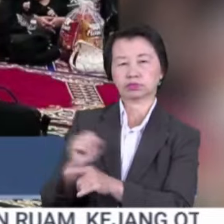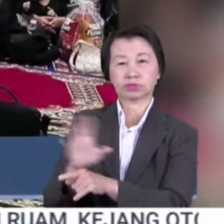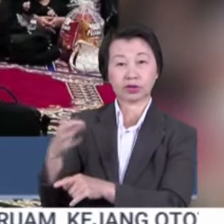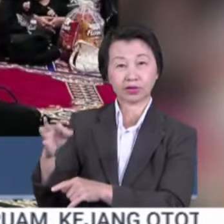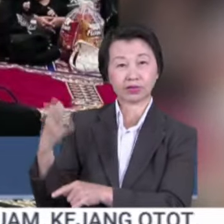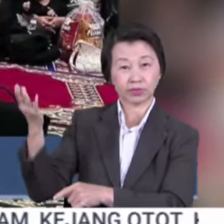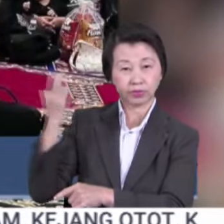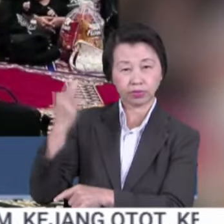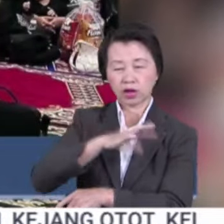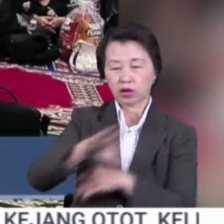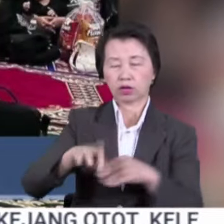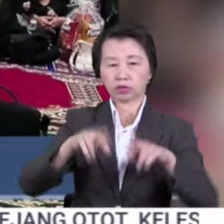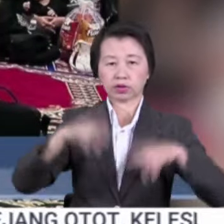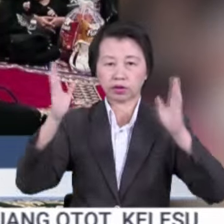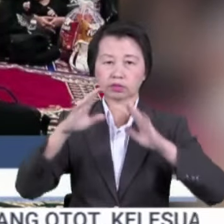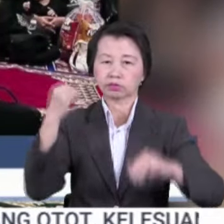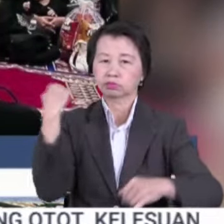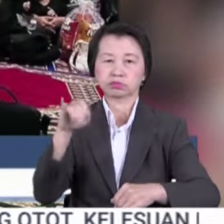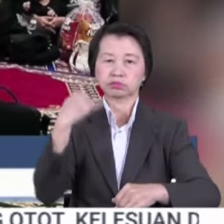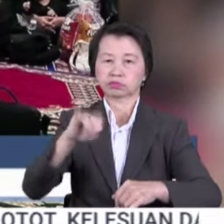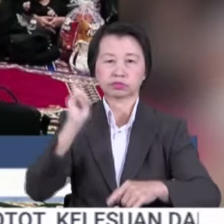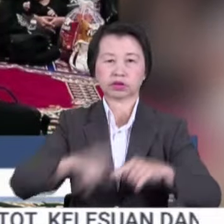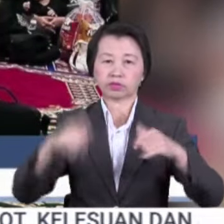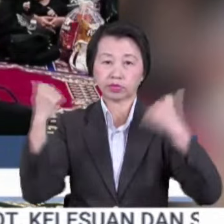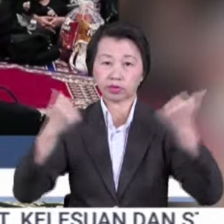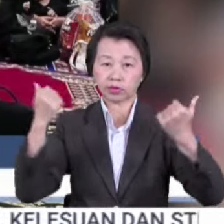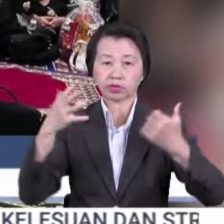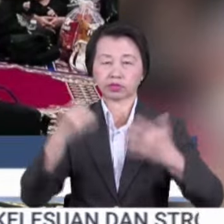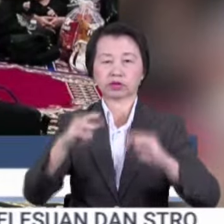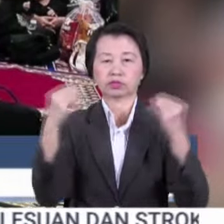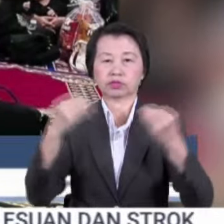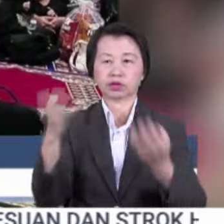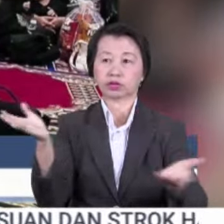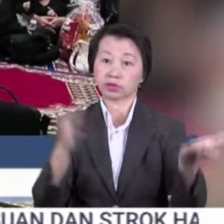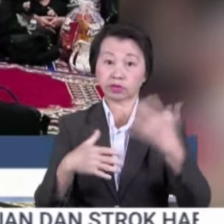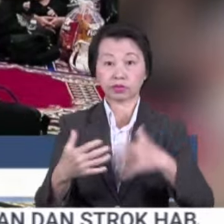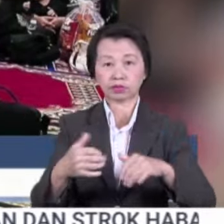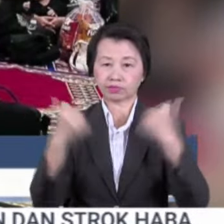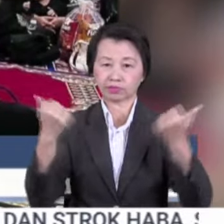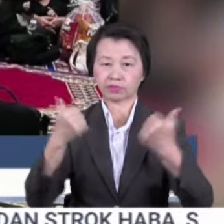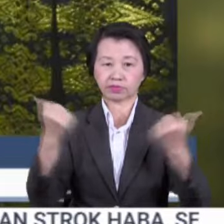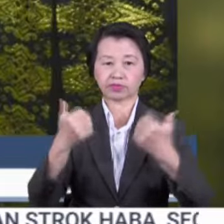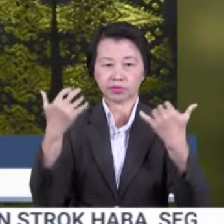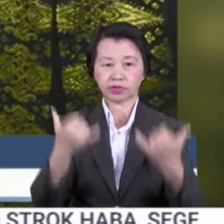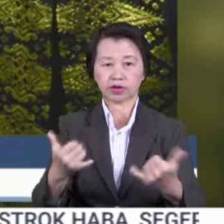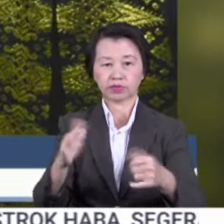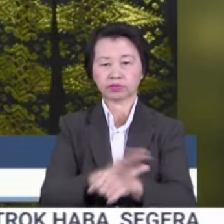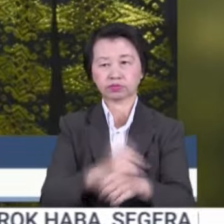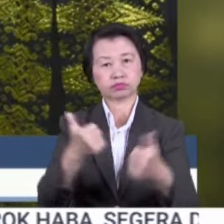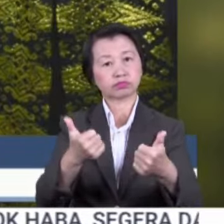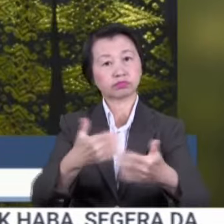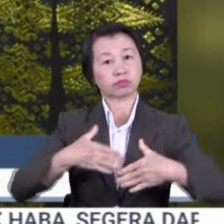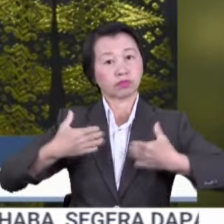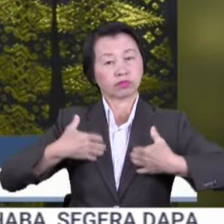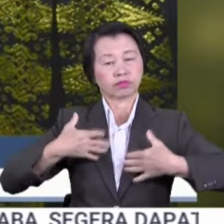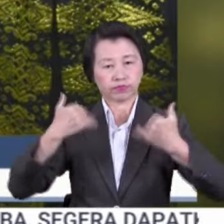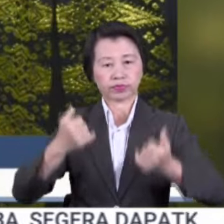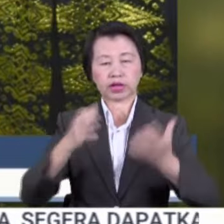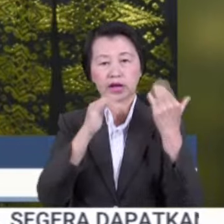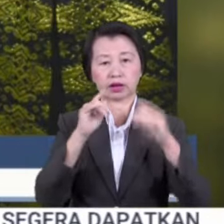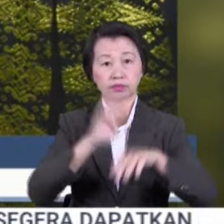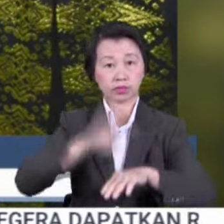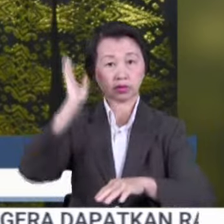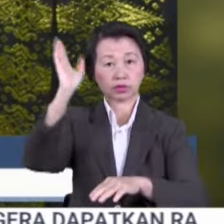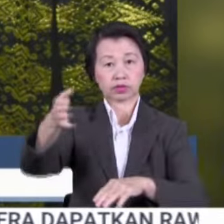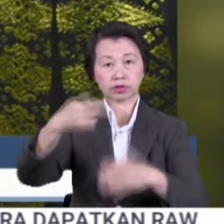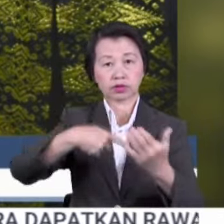seluruh rakyat Indonesia tidak dapat berair bersama dan majelis Ajong belanga kali ini penuh bermakna dan berharap pada masa